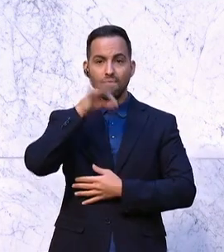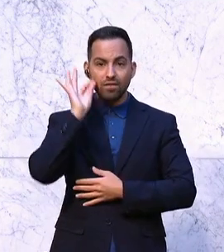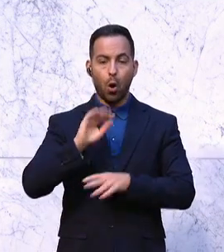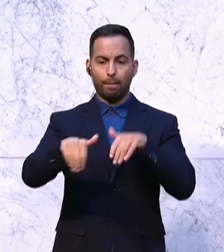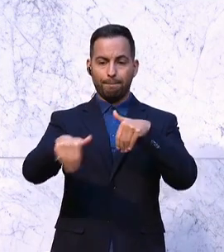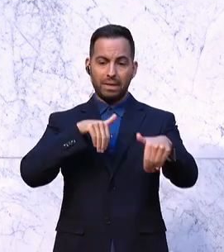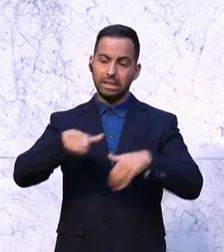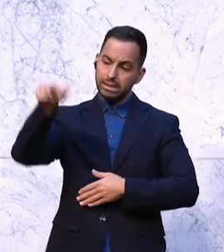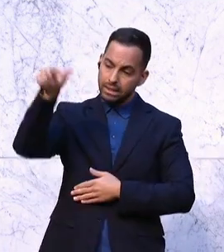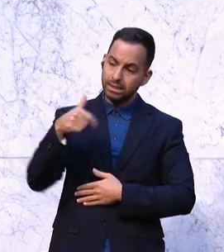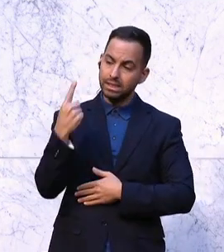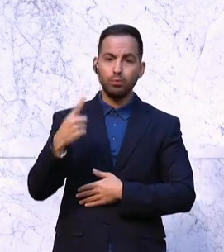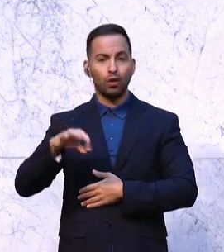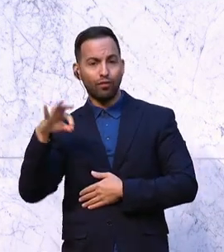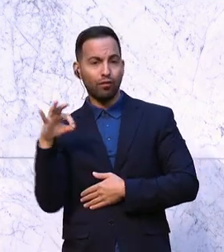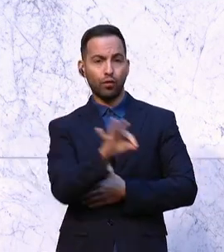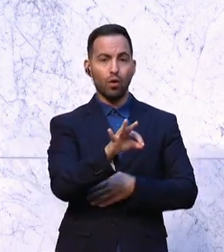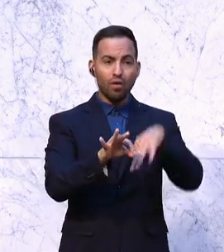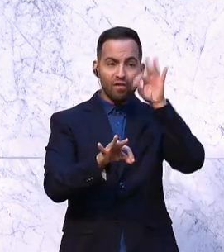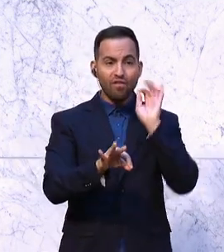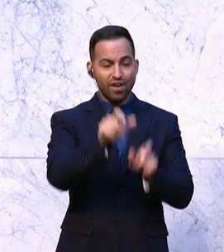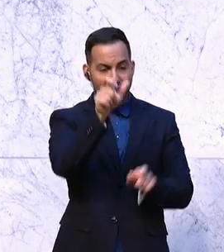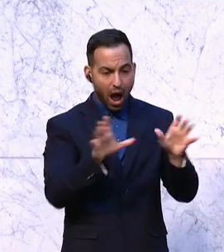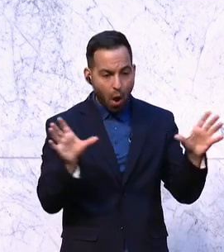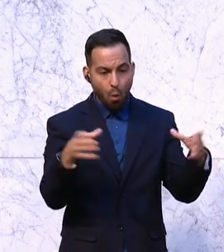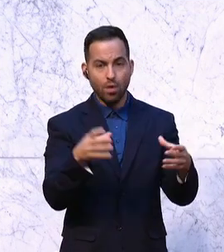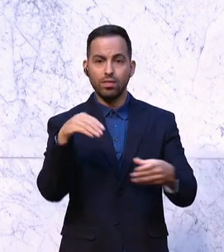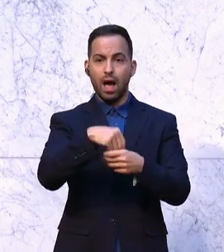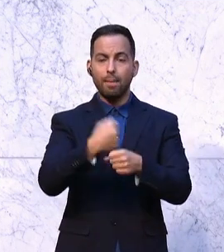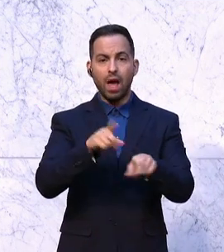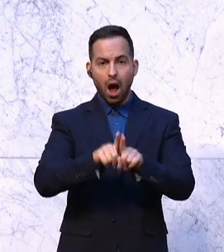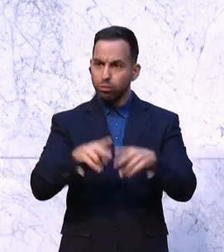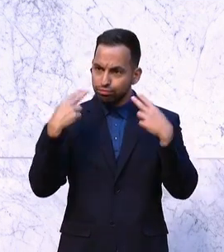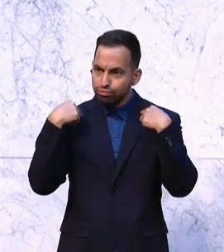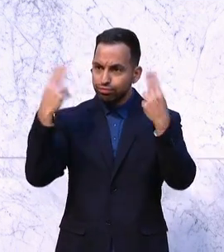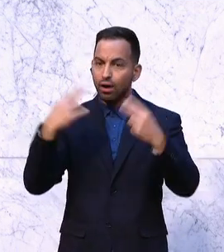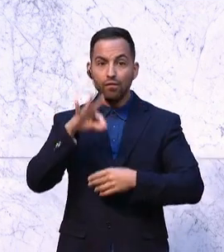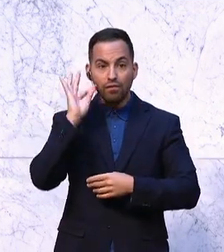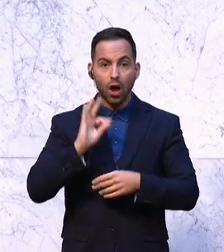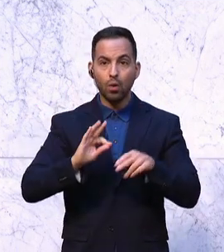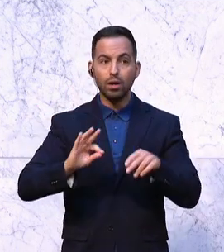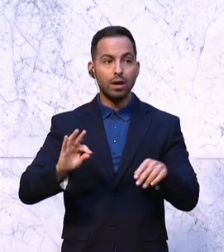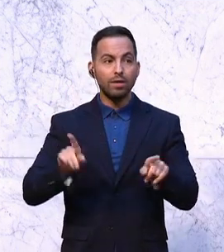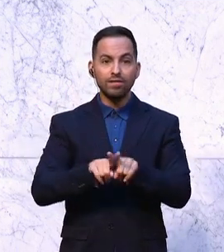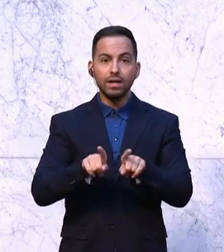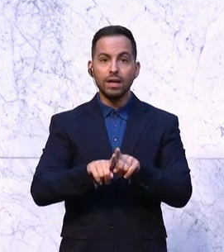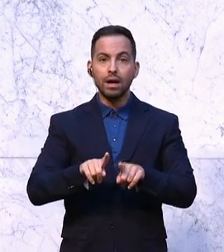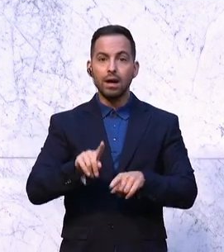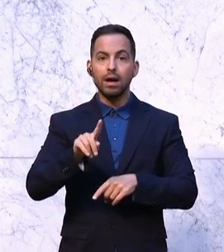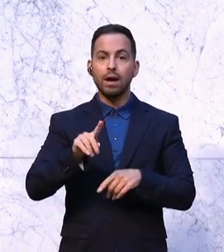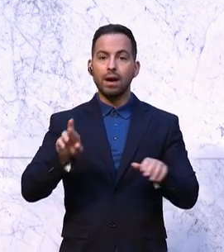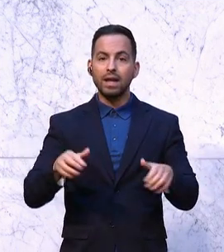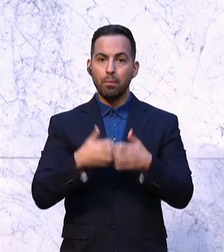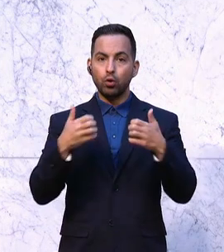hat sich an die Seite der Frauen zu stellen und all jenen die Stirn zu bieten, die den Frauen ihre reproduktiven Rechte